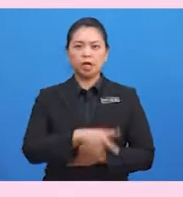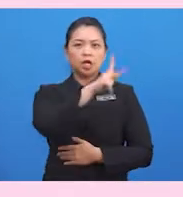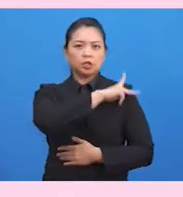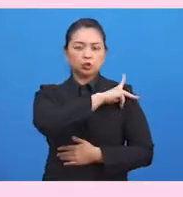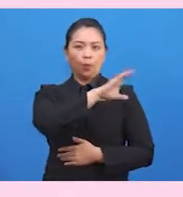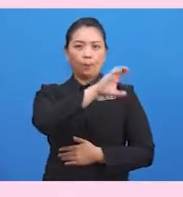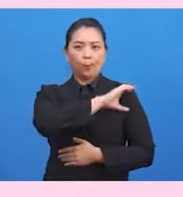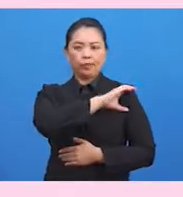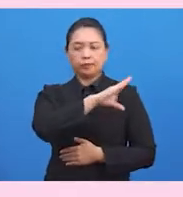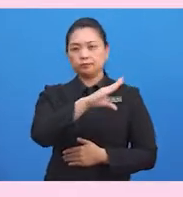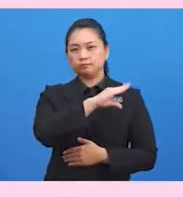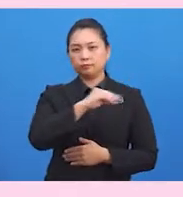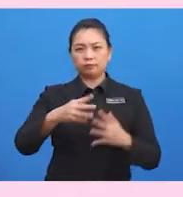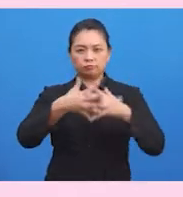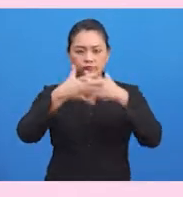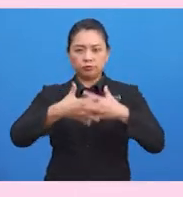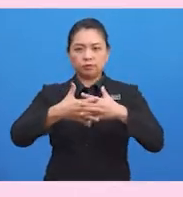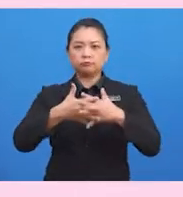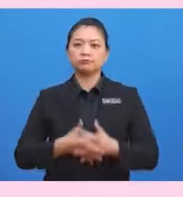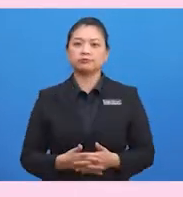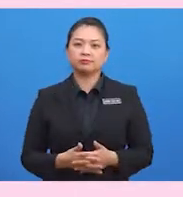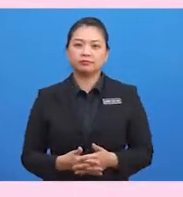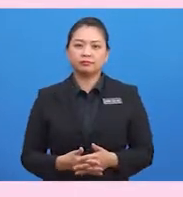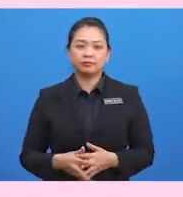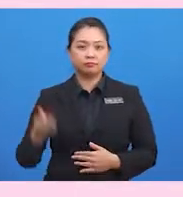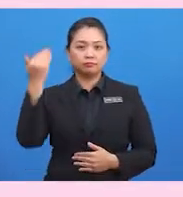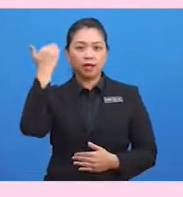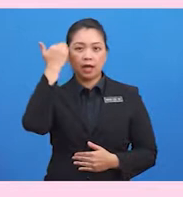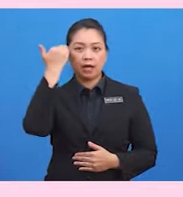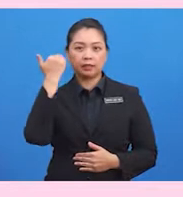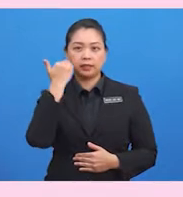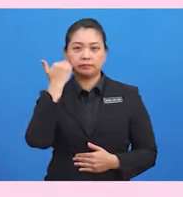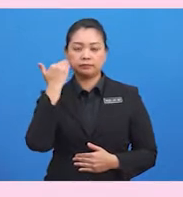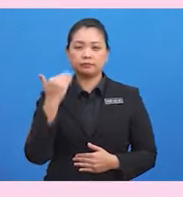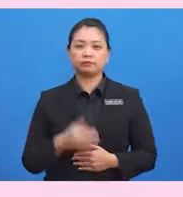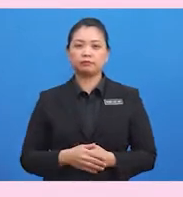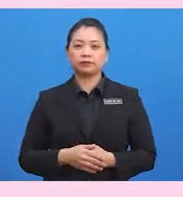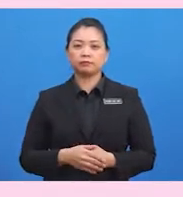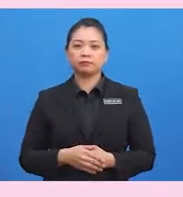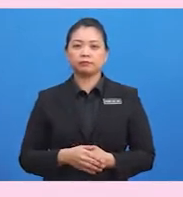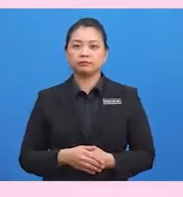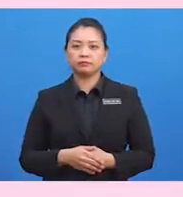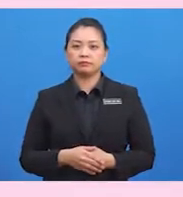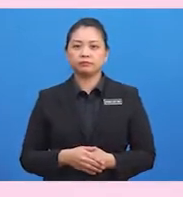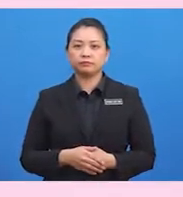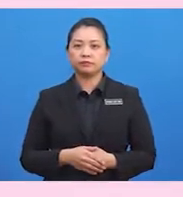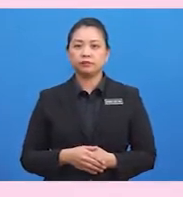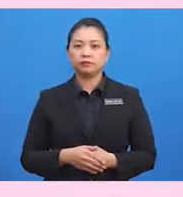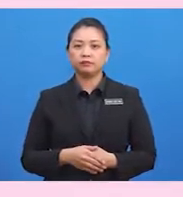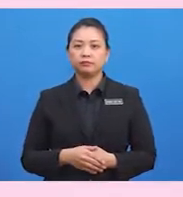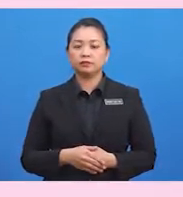ketua Polis dan penjara Hakim di darat dan pegawai Protokol Istana